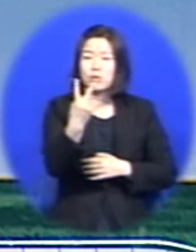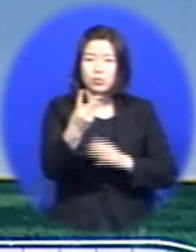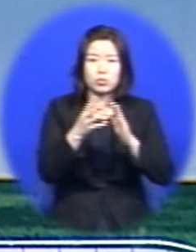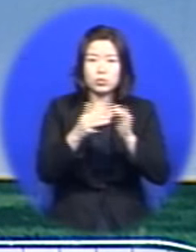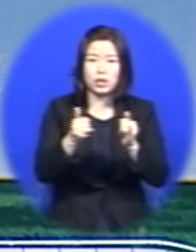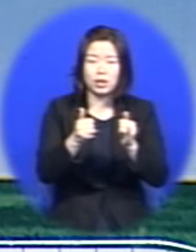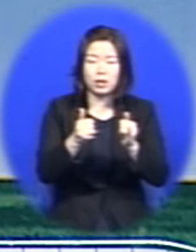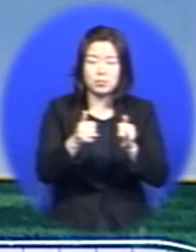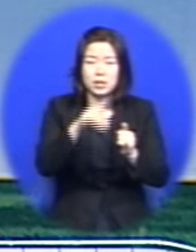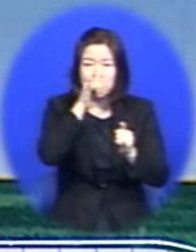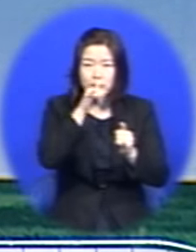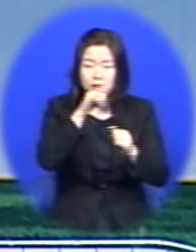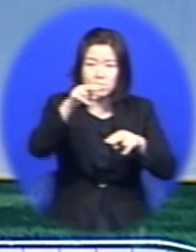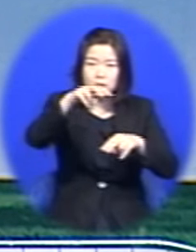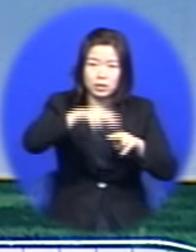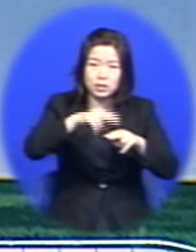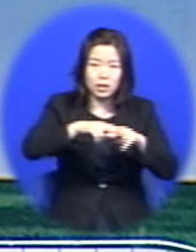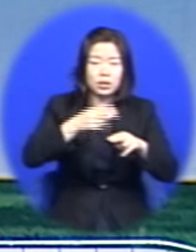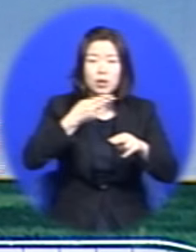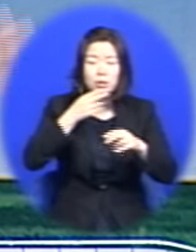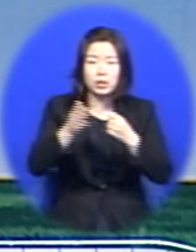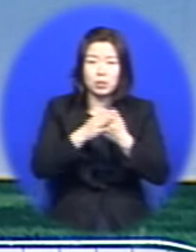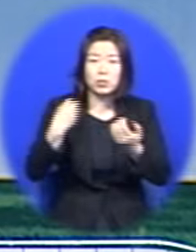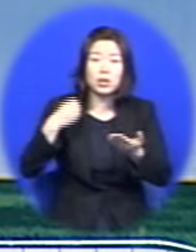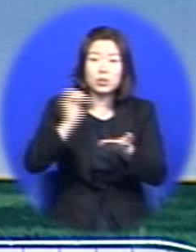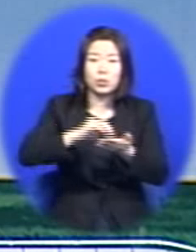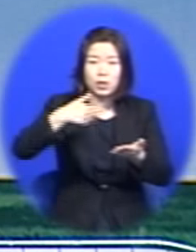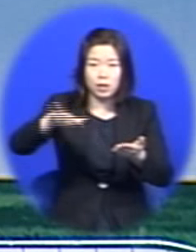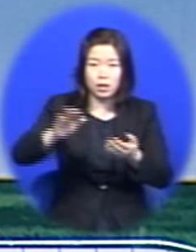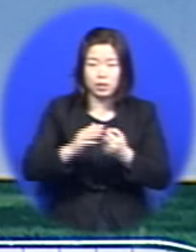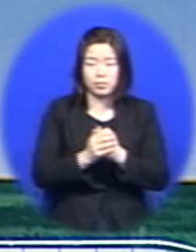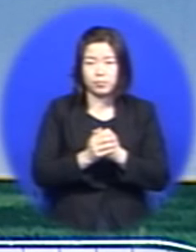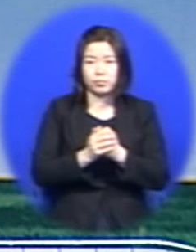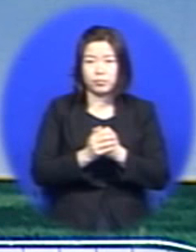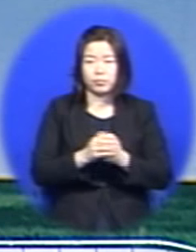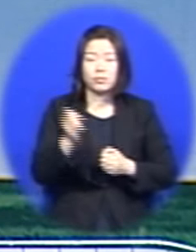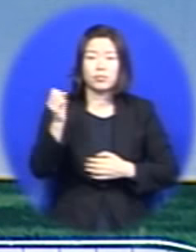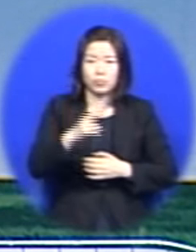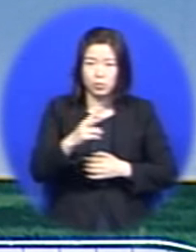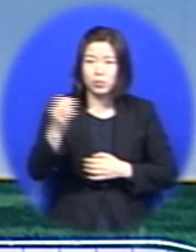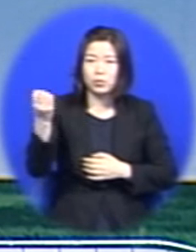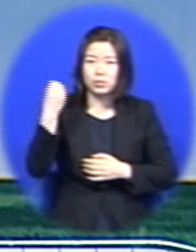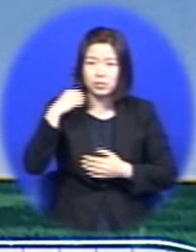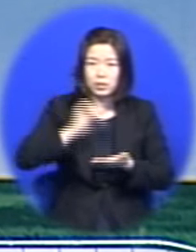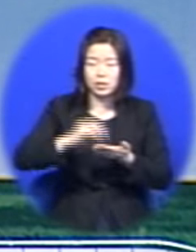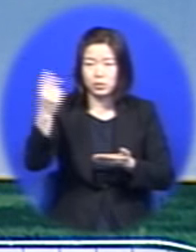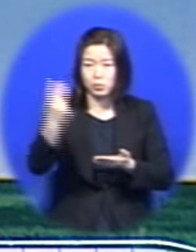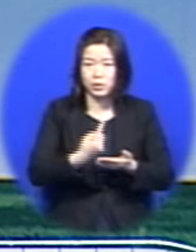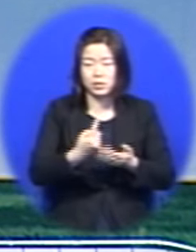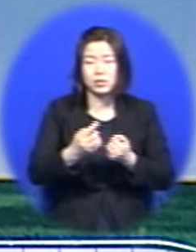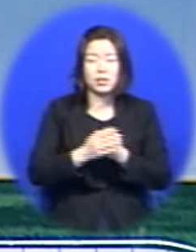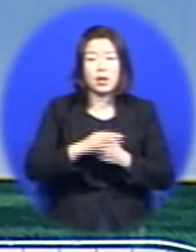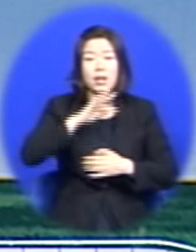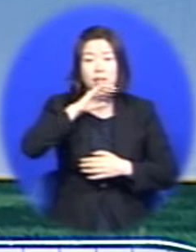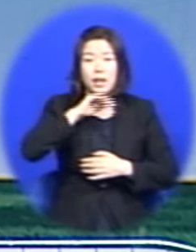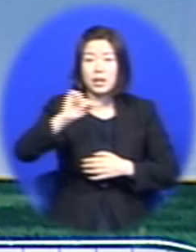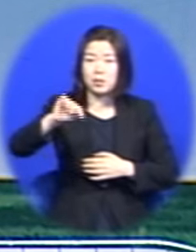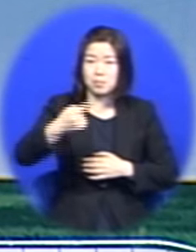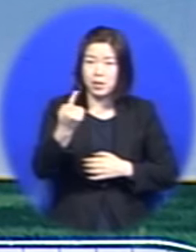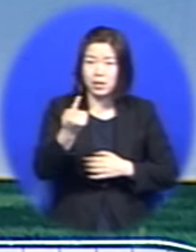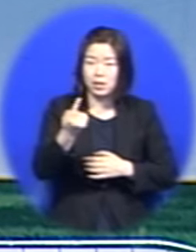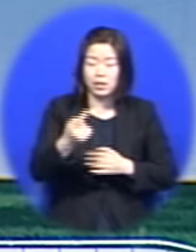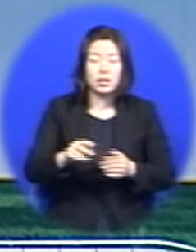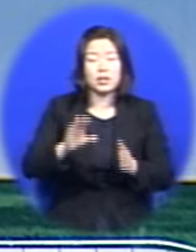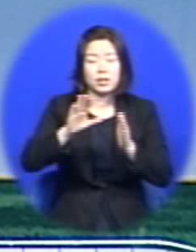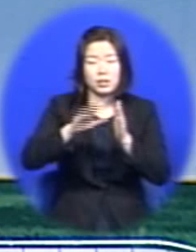수 없으니 돌아가시오. 그래서 다시 돌아왔어요. 그가 100세가 될 때까지 도대체